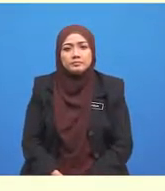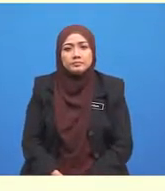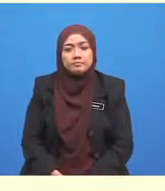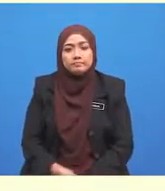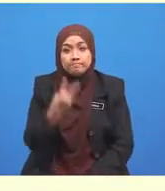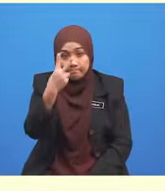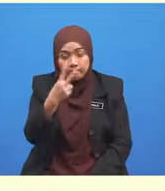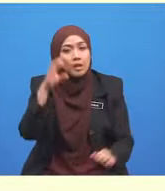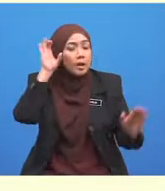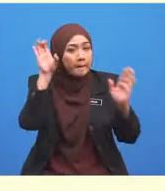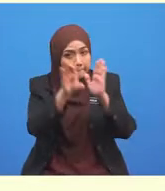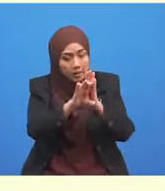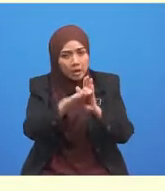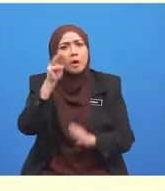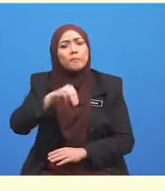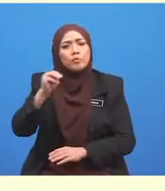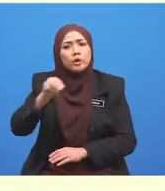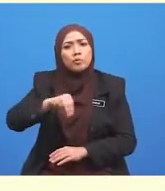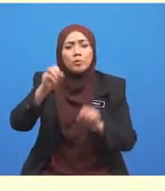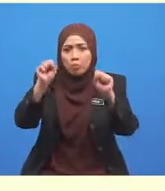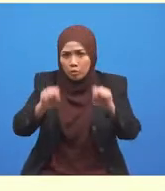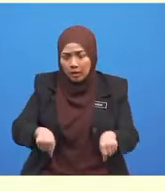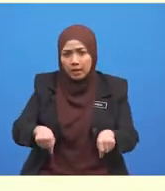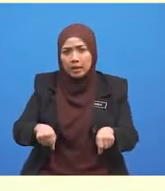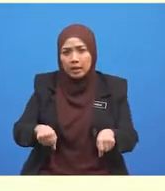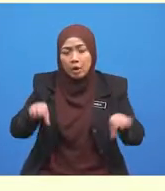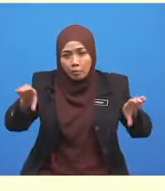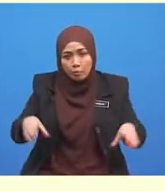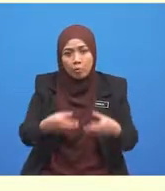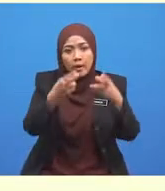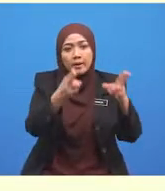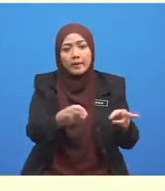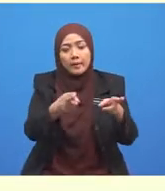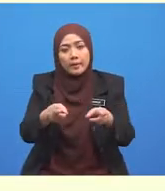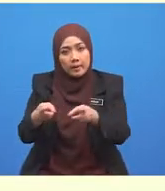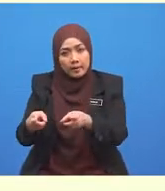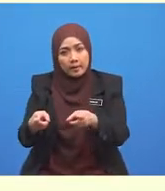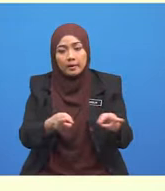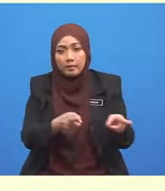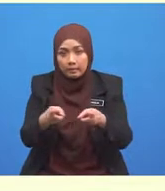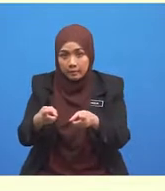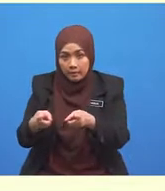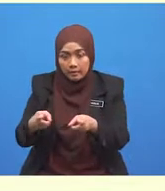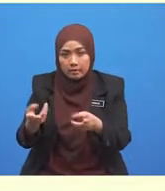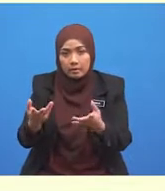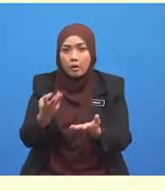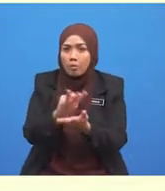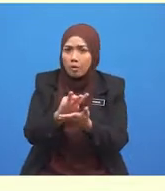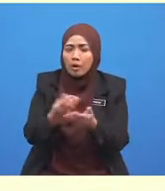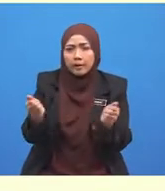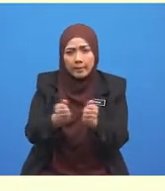Melalui paparan ini, murid-murid boleh membuat perancangan kewangan lebih